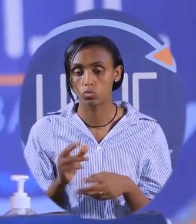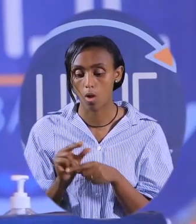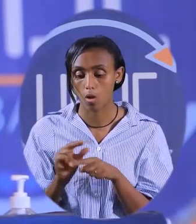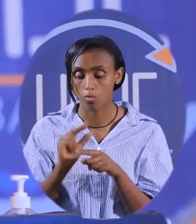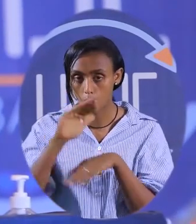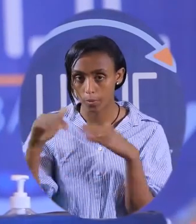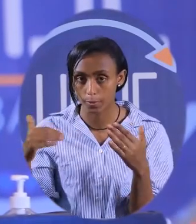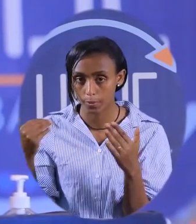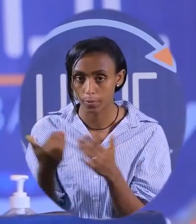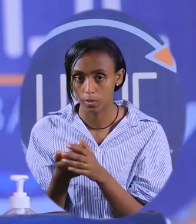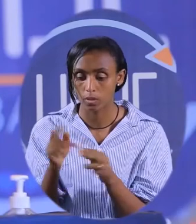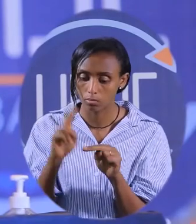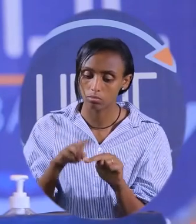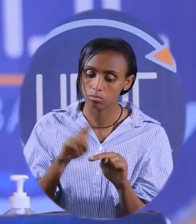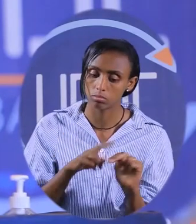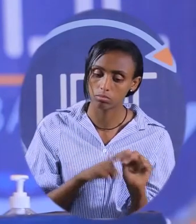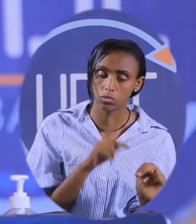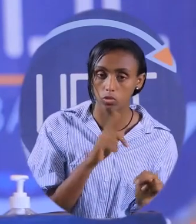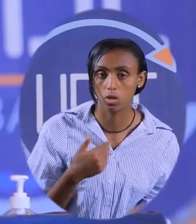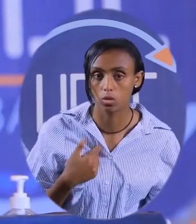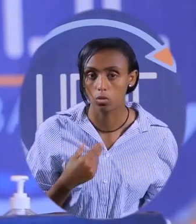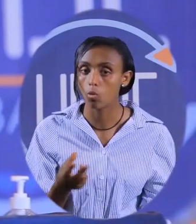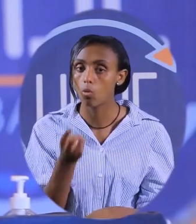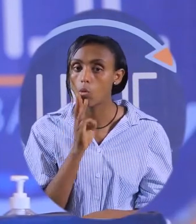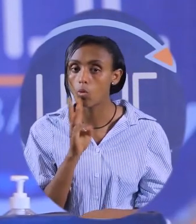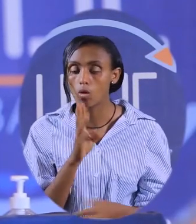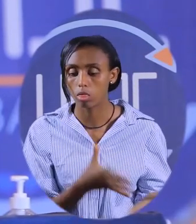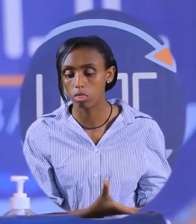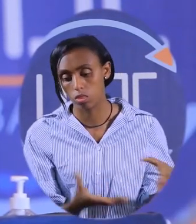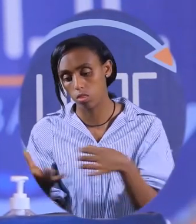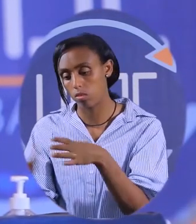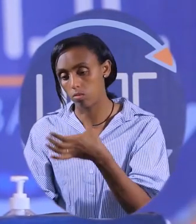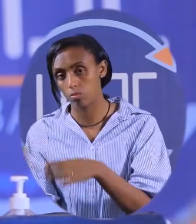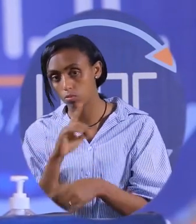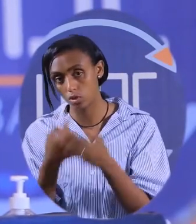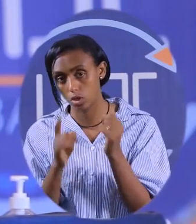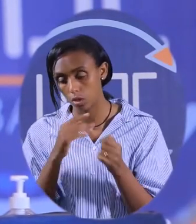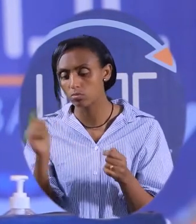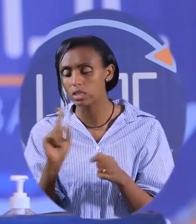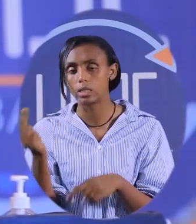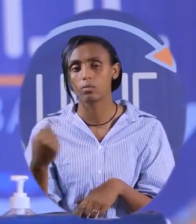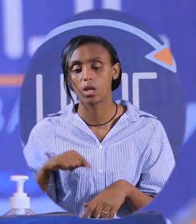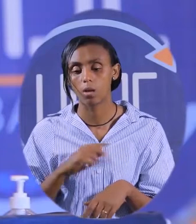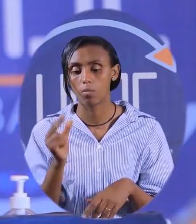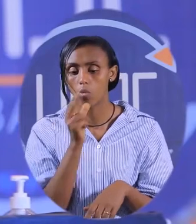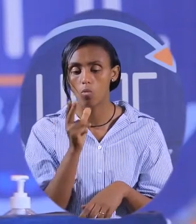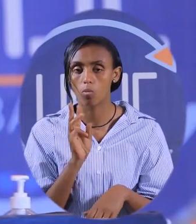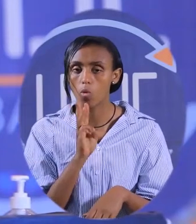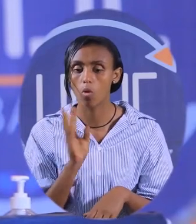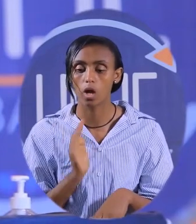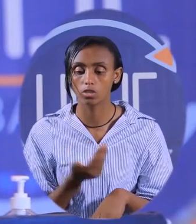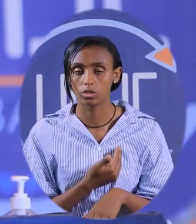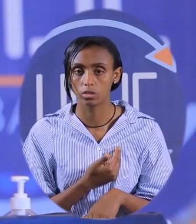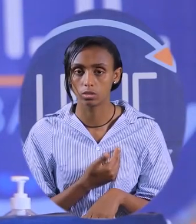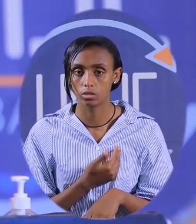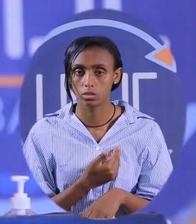ሁሉ እየተከመረ ቁጭ ብሏል። ውሃው ጎርፍ ብቻ ነው የሆነው። ምን ተጠቀምን እኛ በውሃችን? ምንም እኮ ገና አሁን